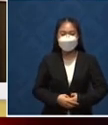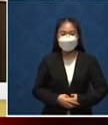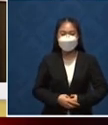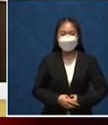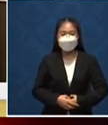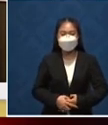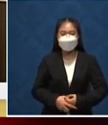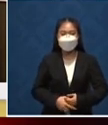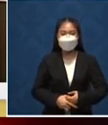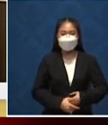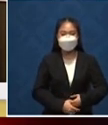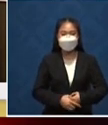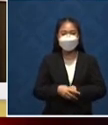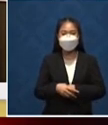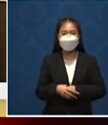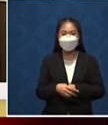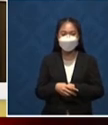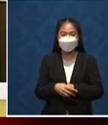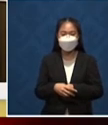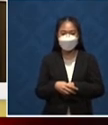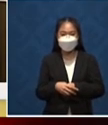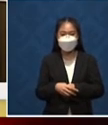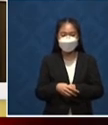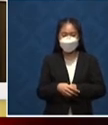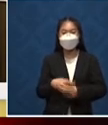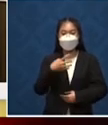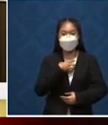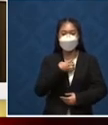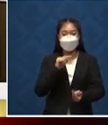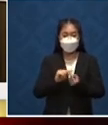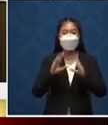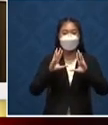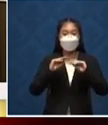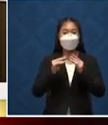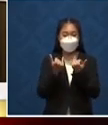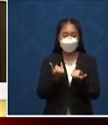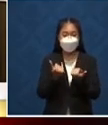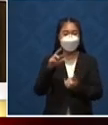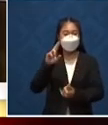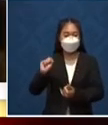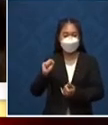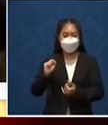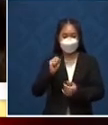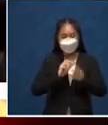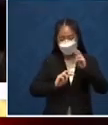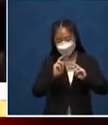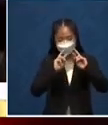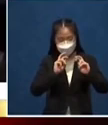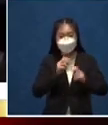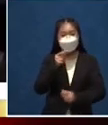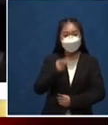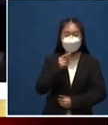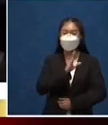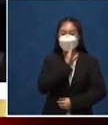มันก็เลยจำเป็นครับท่านประธานครับใช้สภาแห่งนี้แหละครับมาพิสูจน์กันว่าข้อที่จริงนี่มันจริงหรือเท็จ